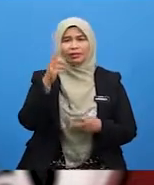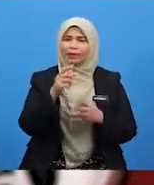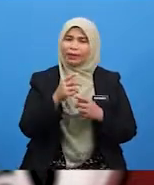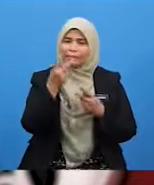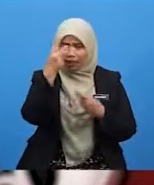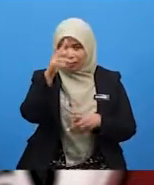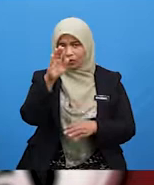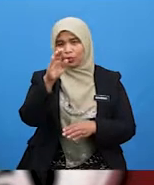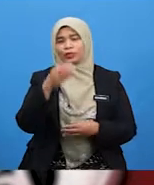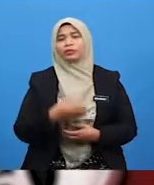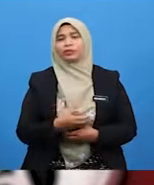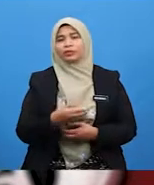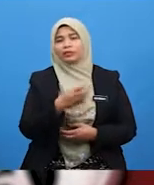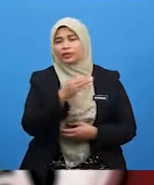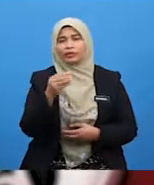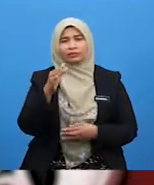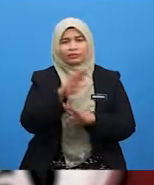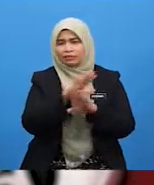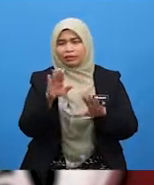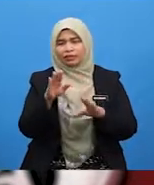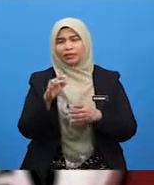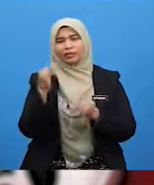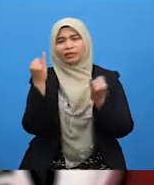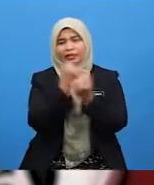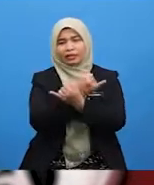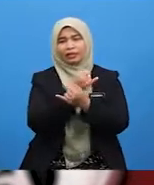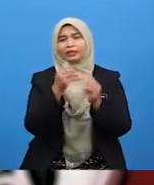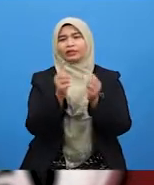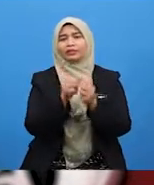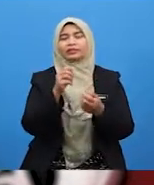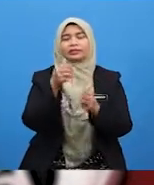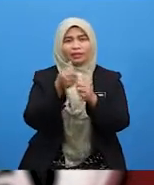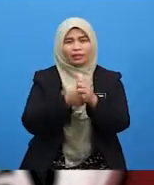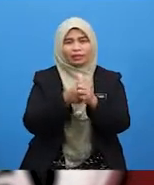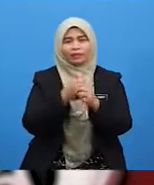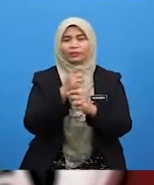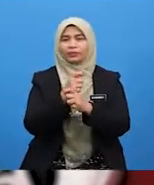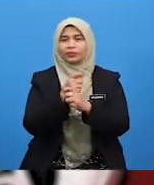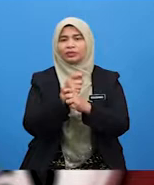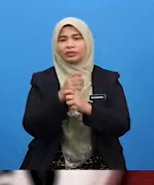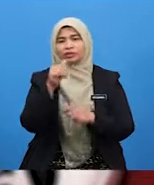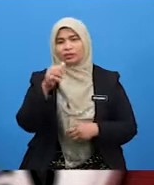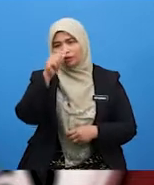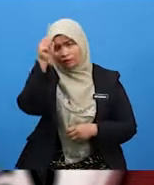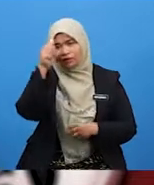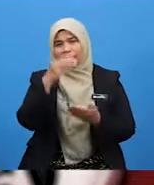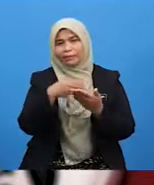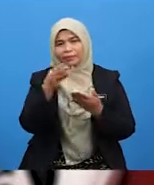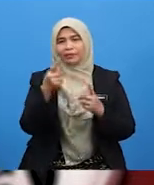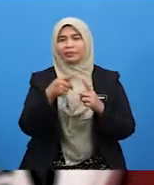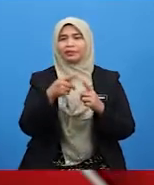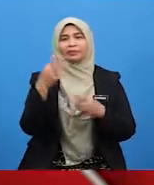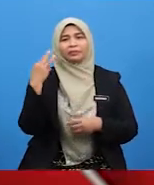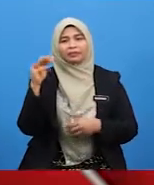patuh dan tidak pernah ingkar dengan setiap tugasan yang diberikan oleh Allah